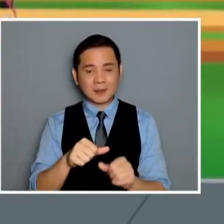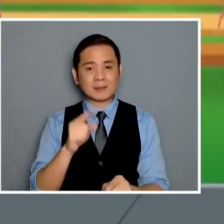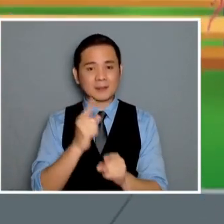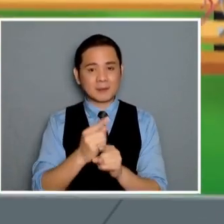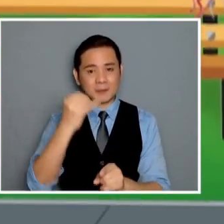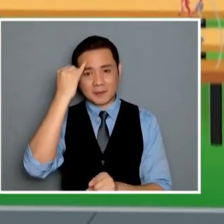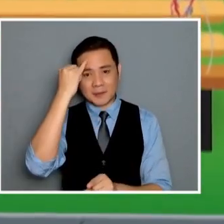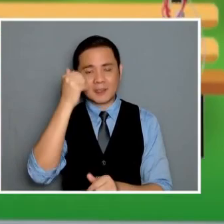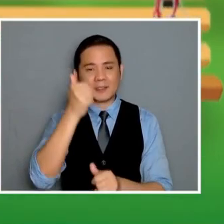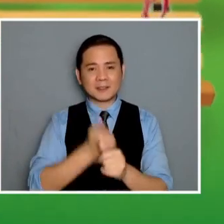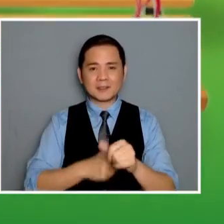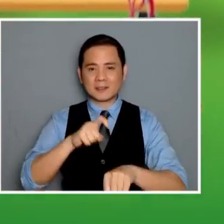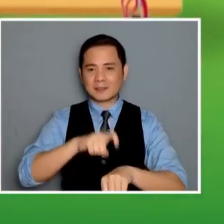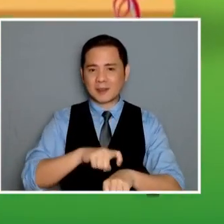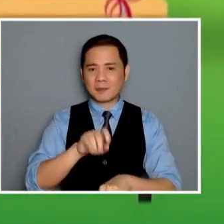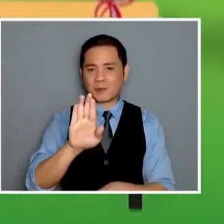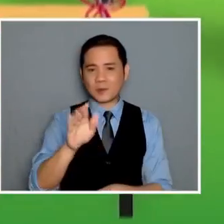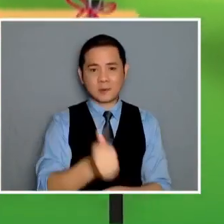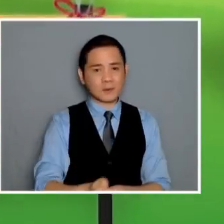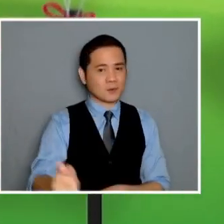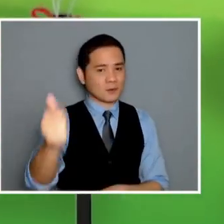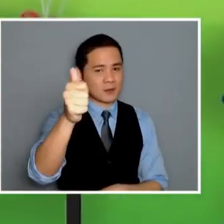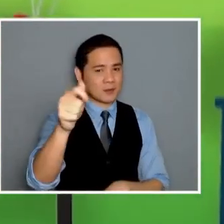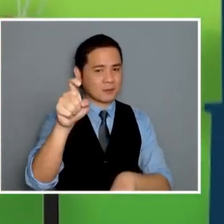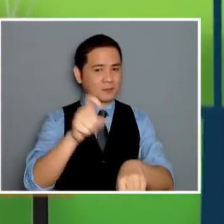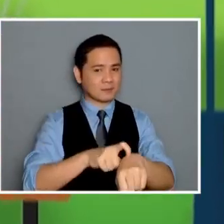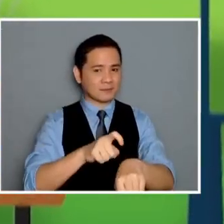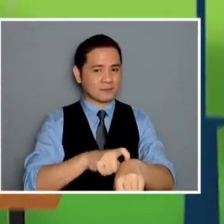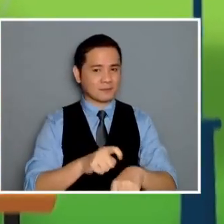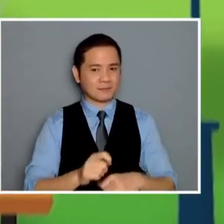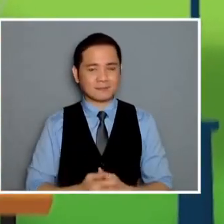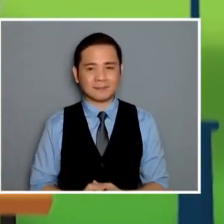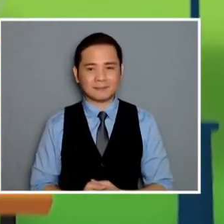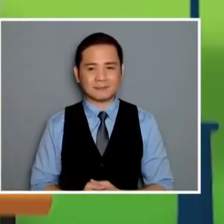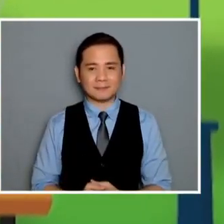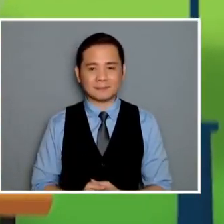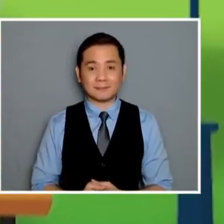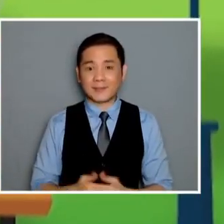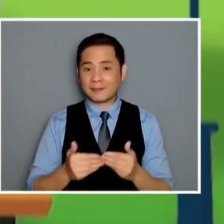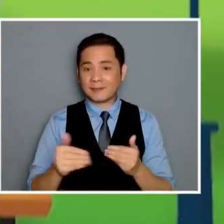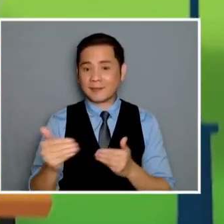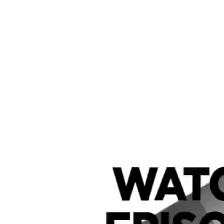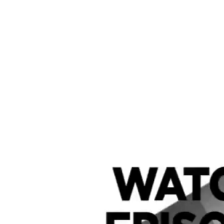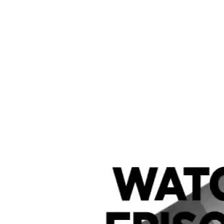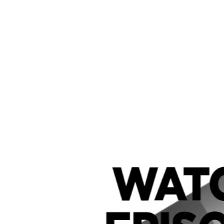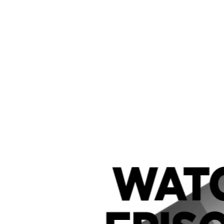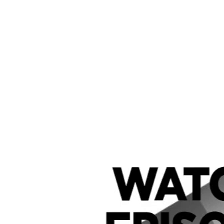every moment your winning moment. Advance, happy Valentine's Day!